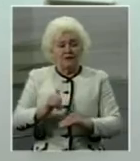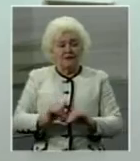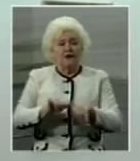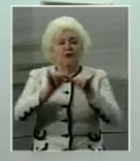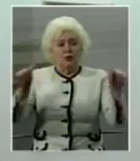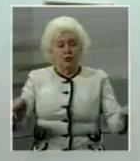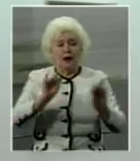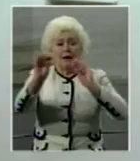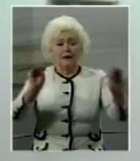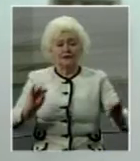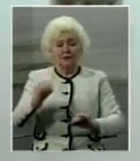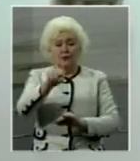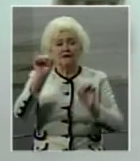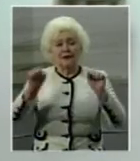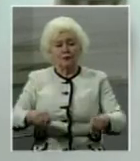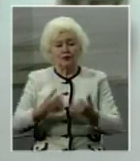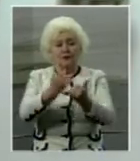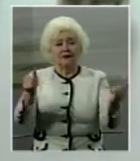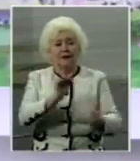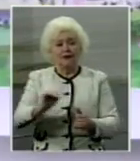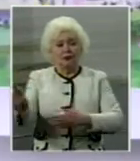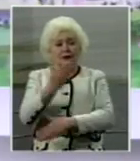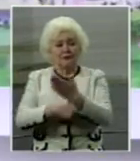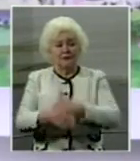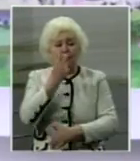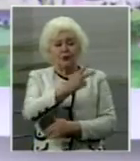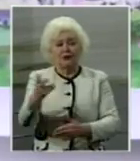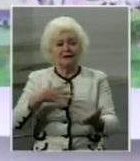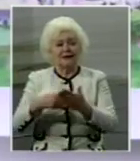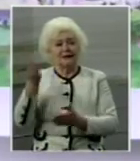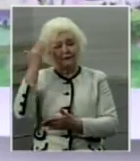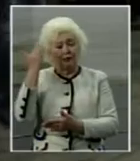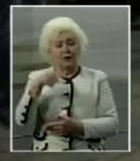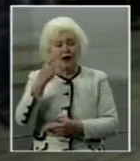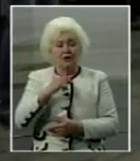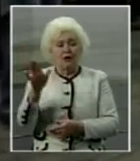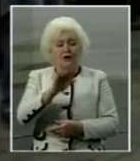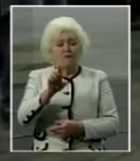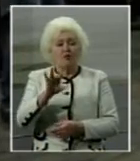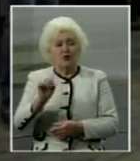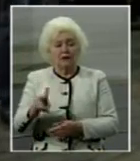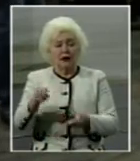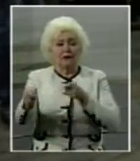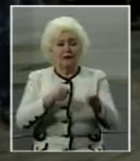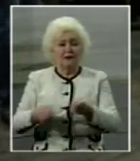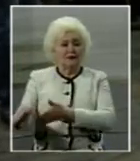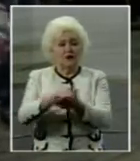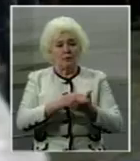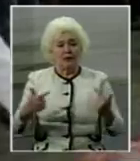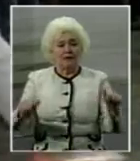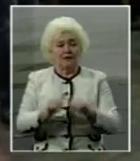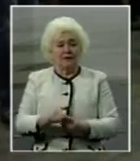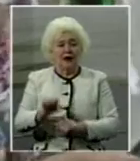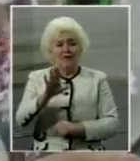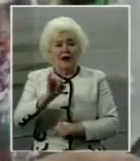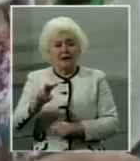росту. Експозиція – це можливість для людей з інвалідністю показати свої таланти, говорить Віктор Булка, керівник громадської організації